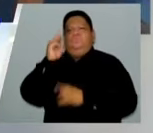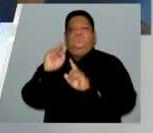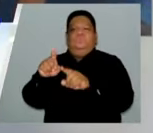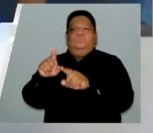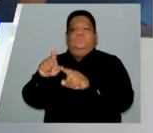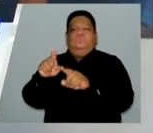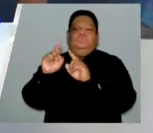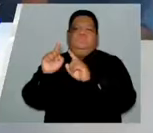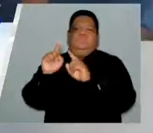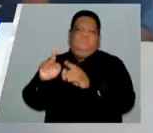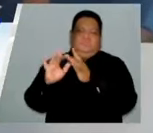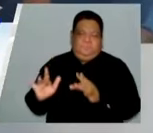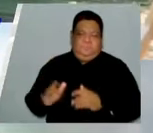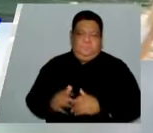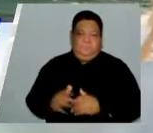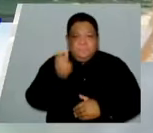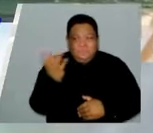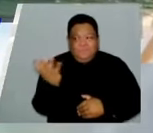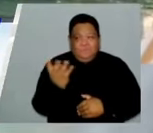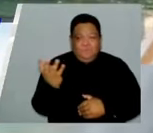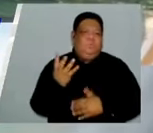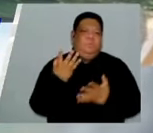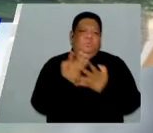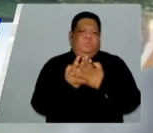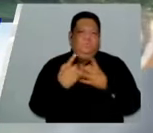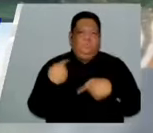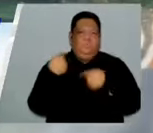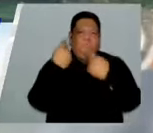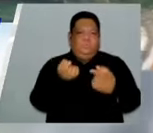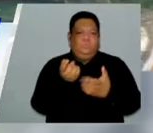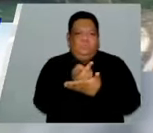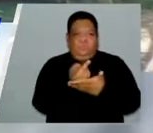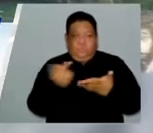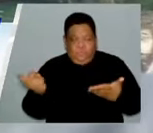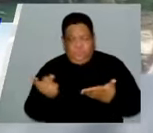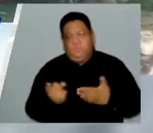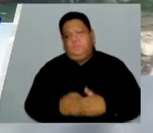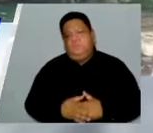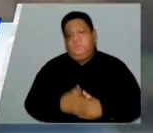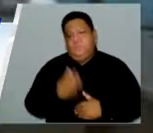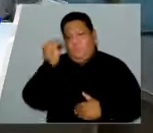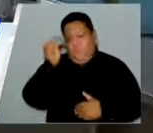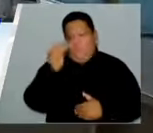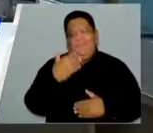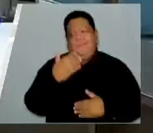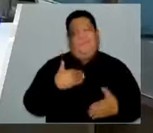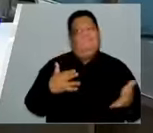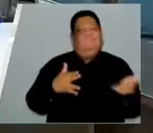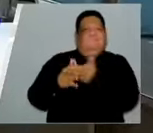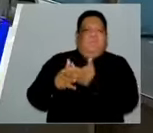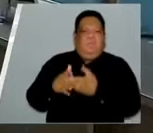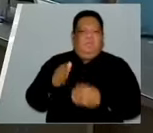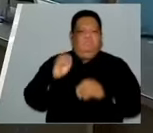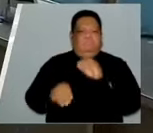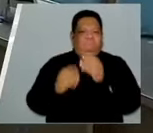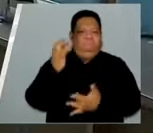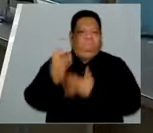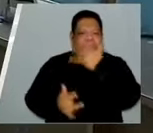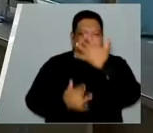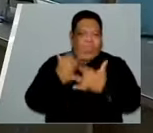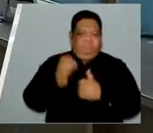sa Katanawan Police Station si Castro at 3 kasama dahil sa reklamong destructive arson. Para sa GMA Integrated